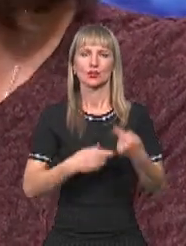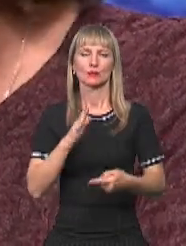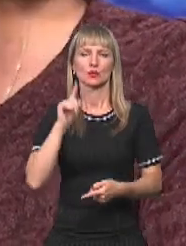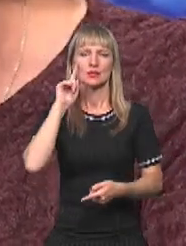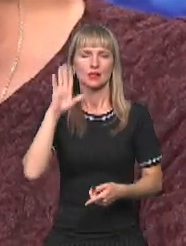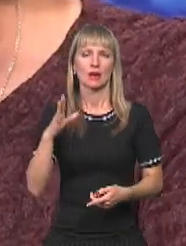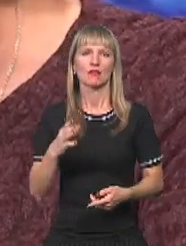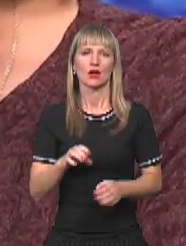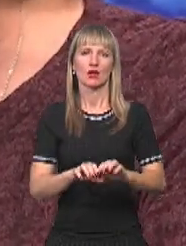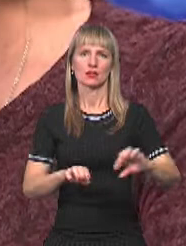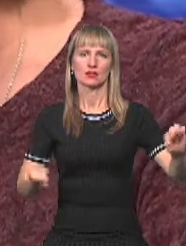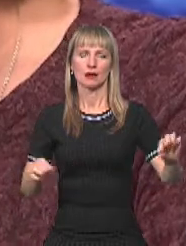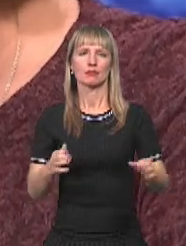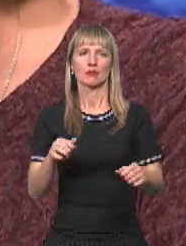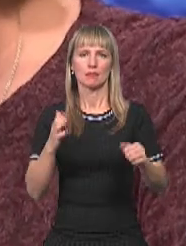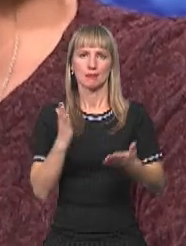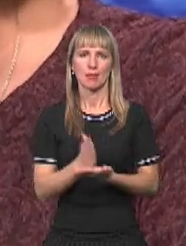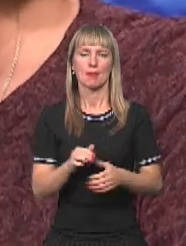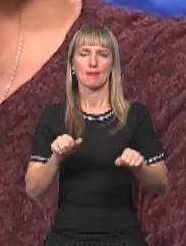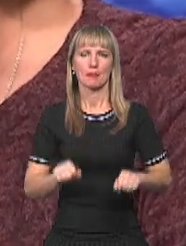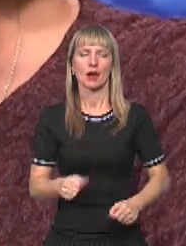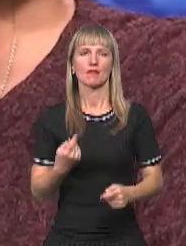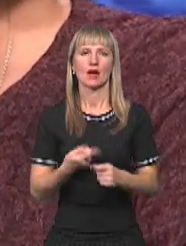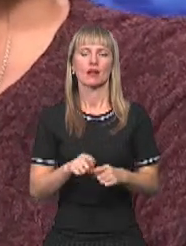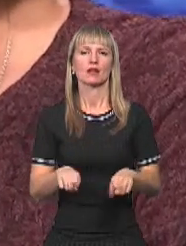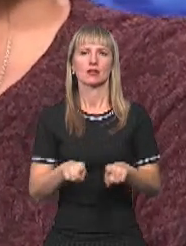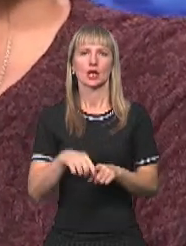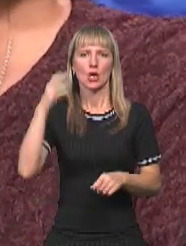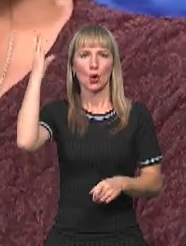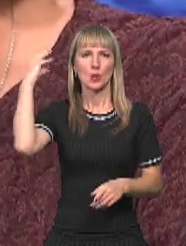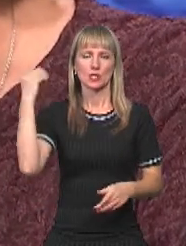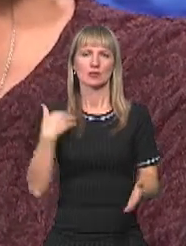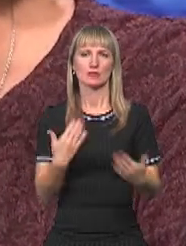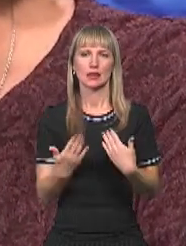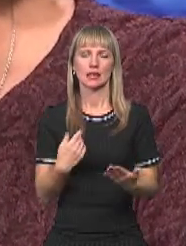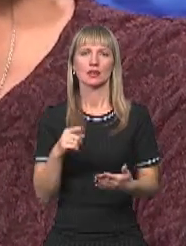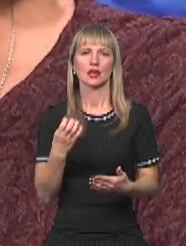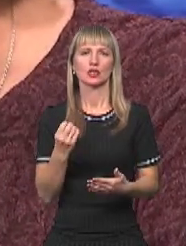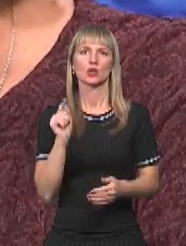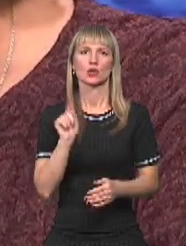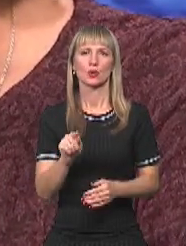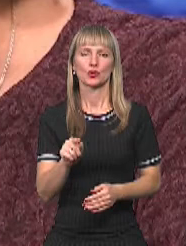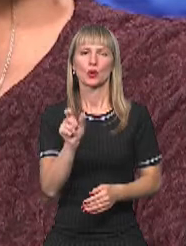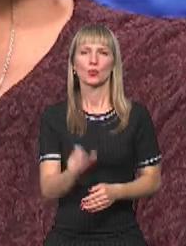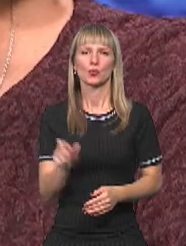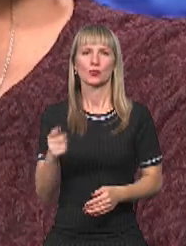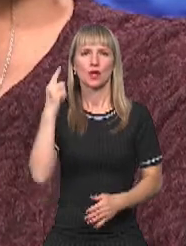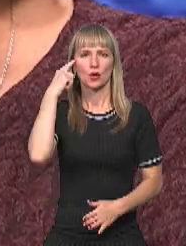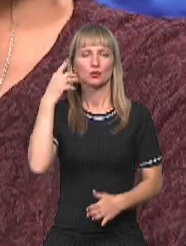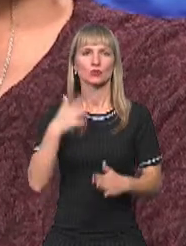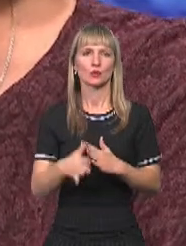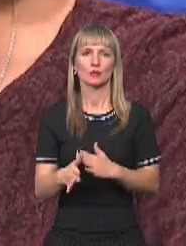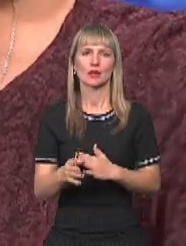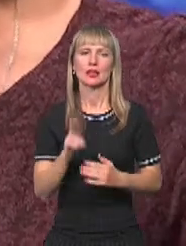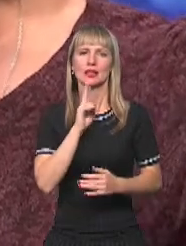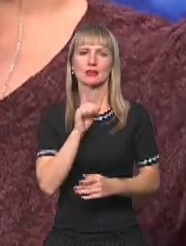при шаблі маємо право». От, це саме такий козацький підхід. І ще тоді вже люди розуміли, і